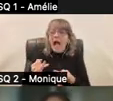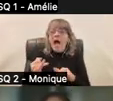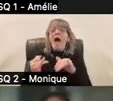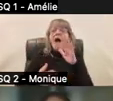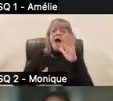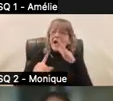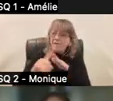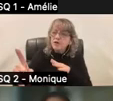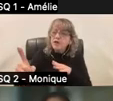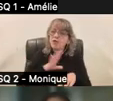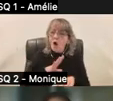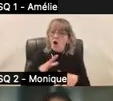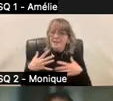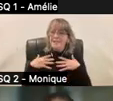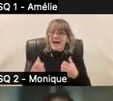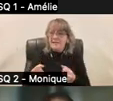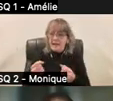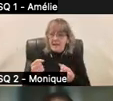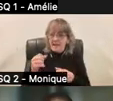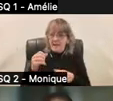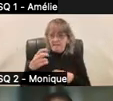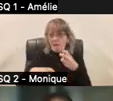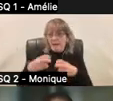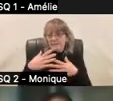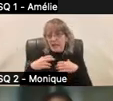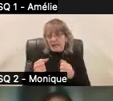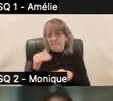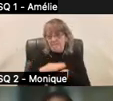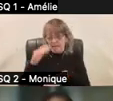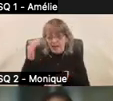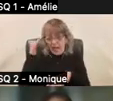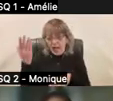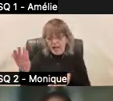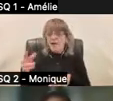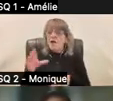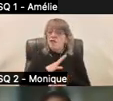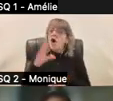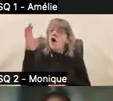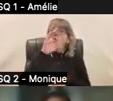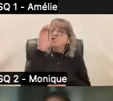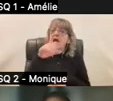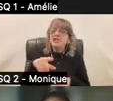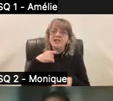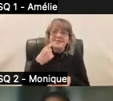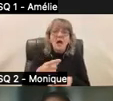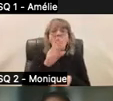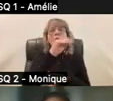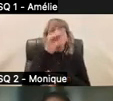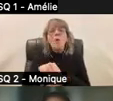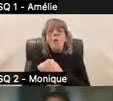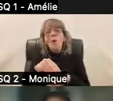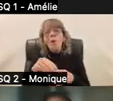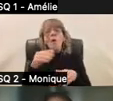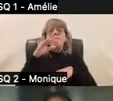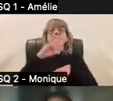santé mentale ou une maladie mentale. Des recherches ont révélé que les taux de problèmes de santé mentale et de